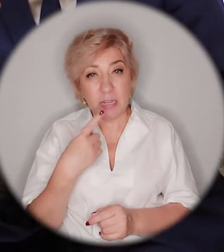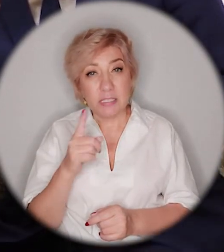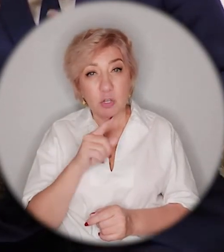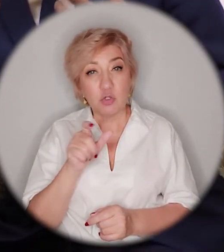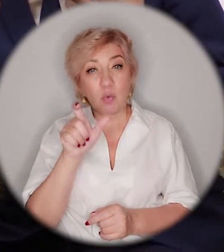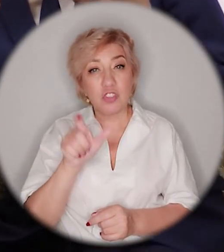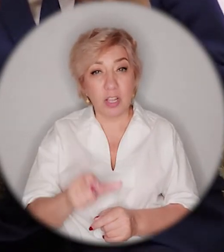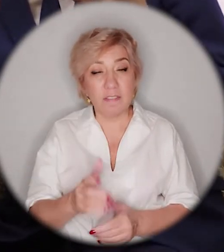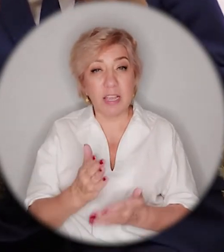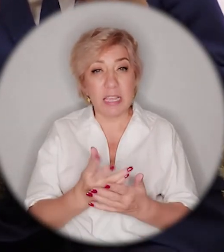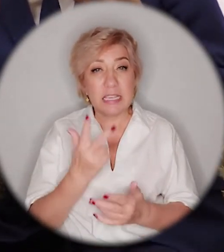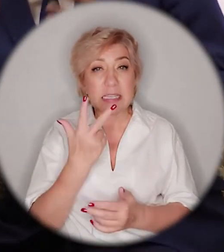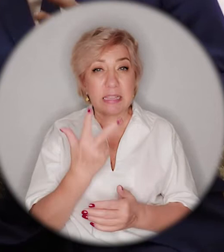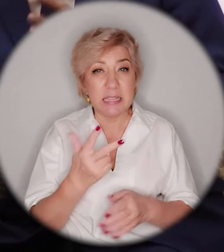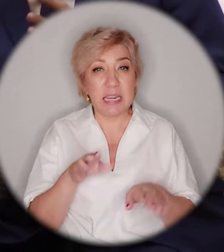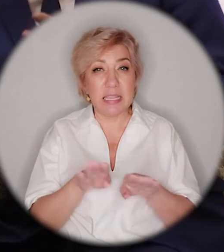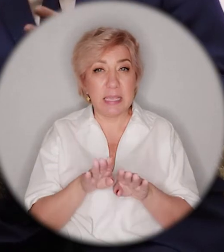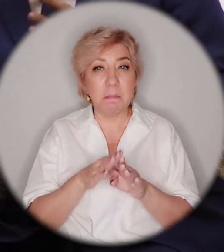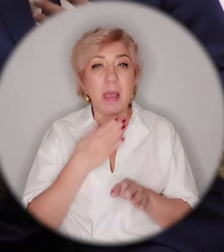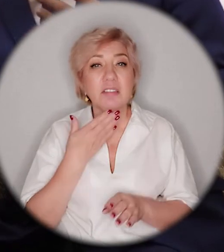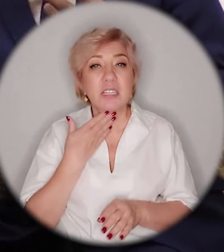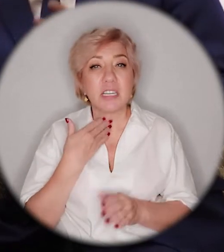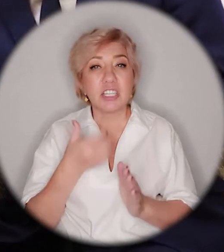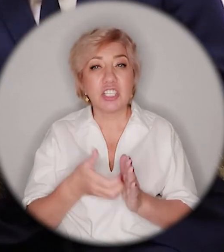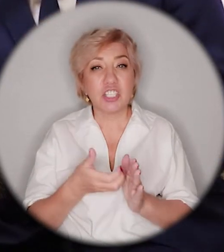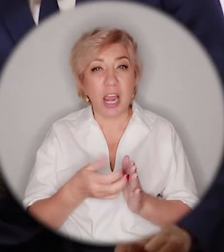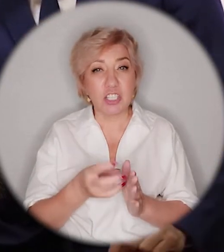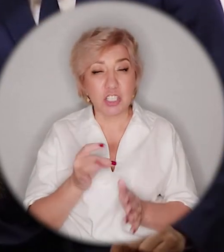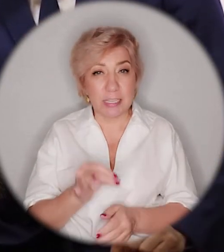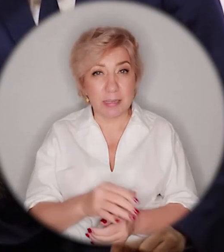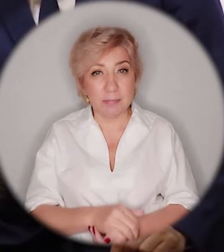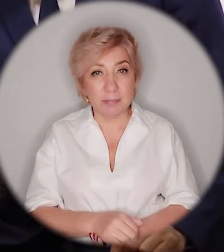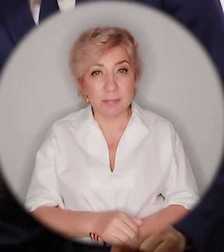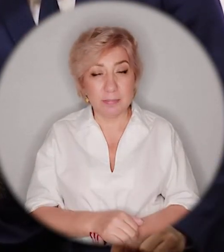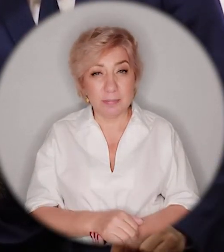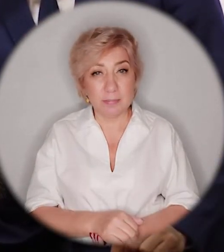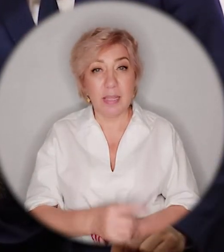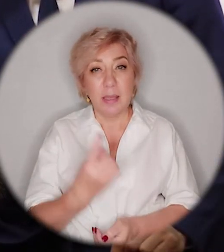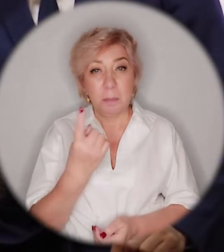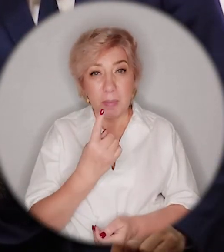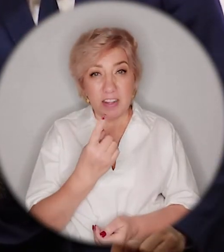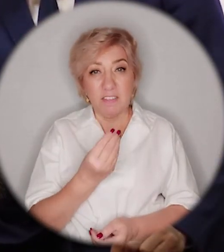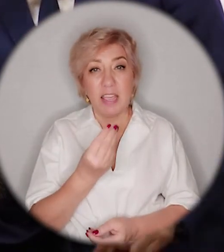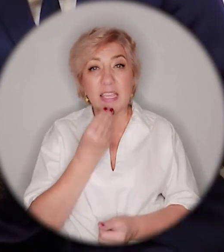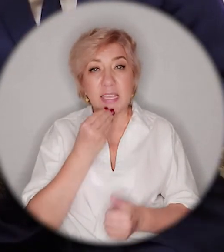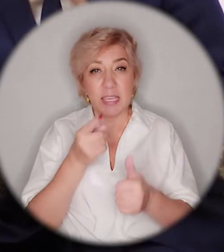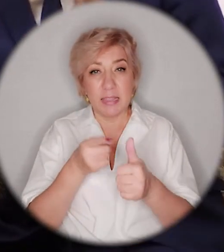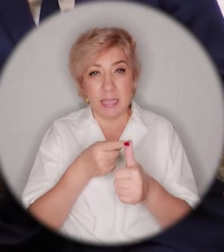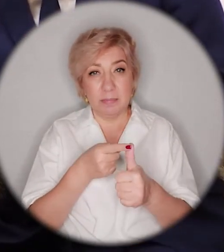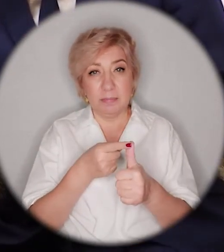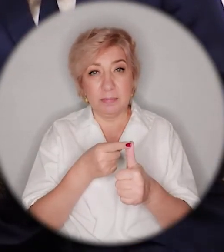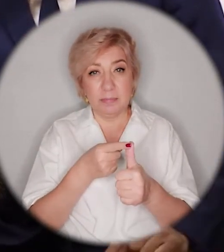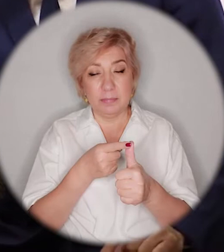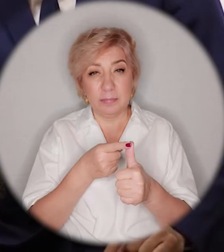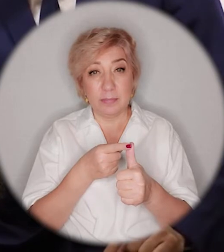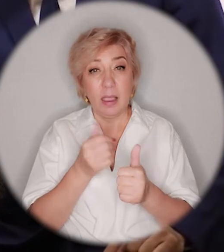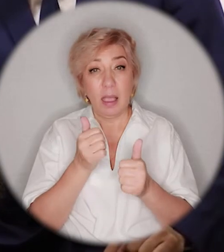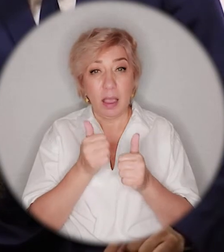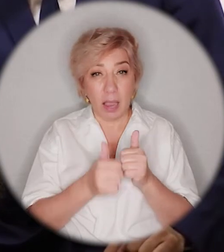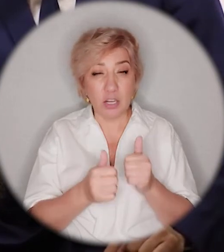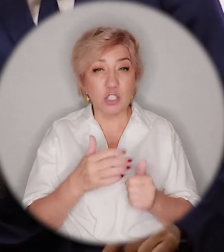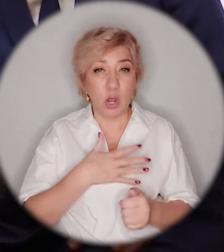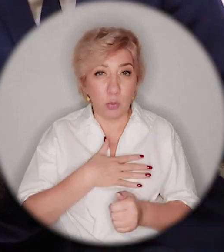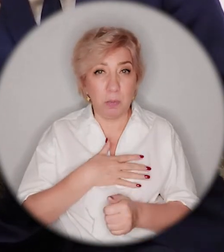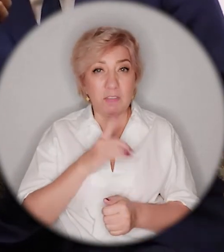говорят что говорится что у человека есть три типа жажда фествале 1 жажда еды